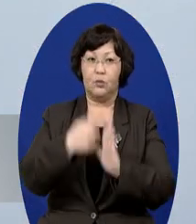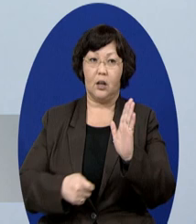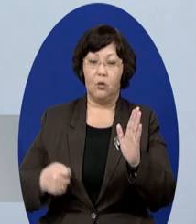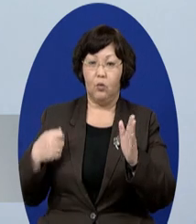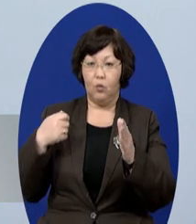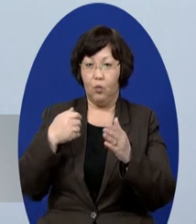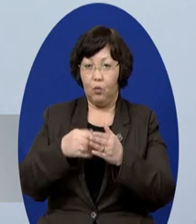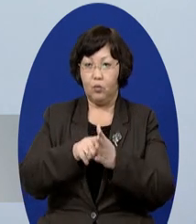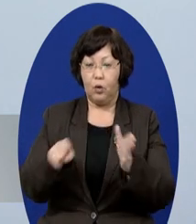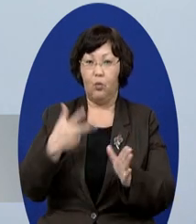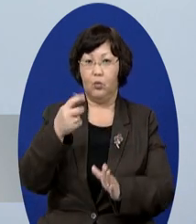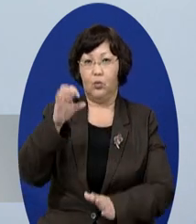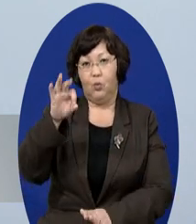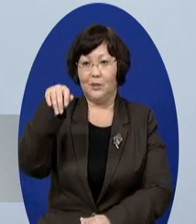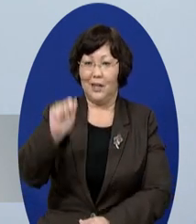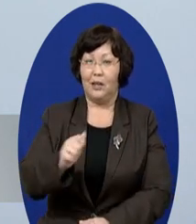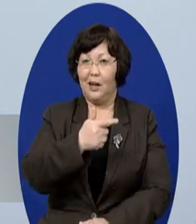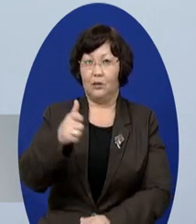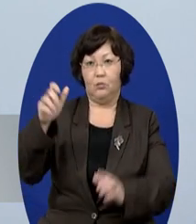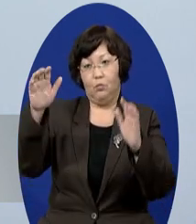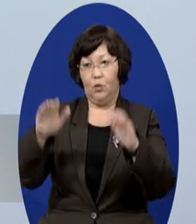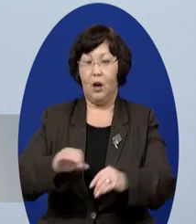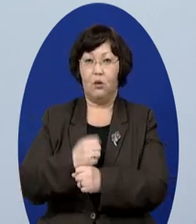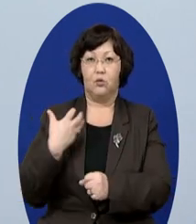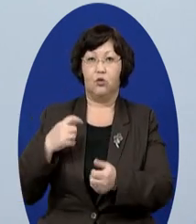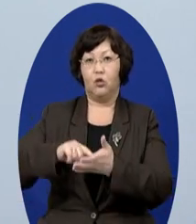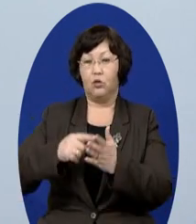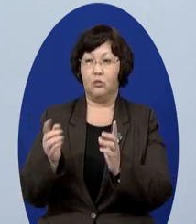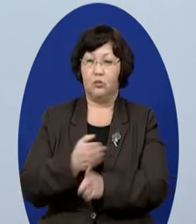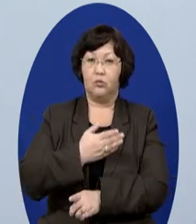хугацаагаар 30% бууруулна гэж заасны дагуу хариуцлага тооцсон байна.